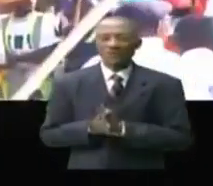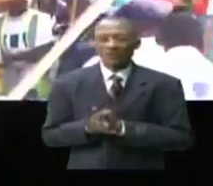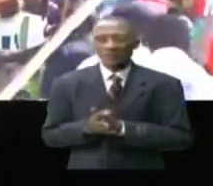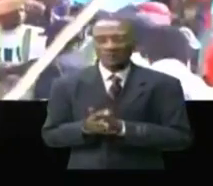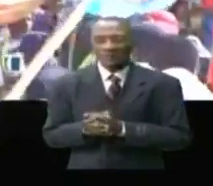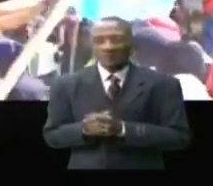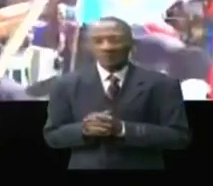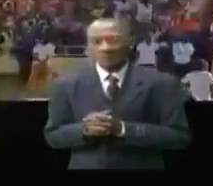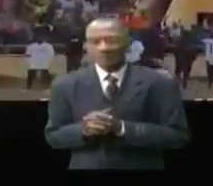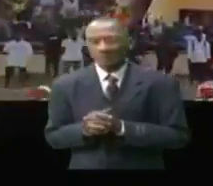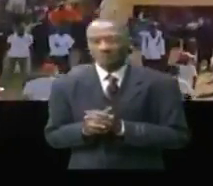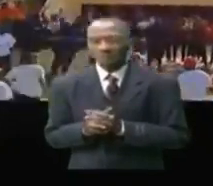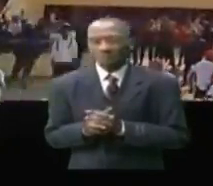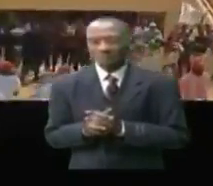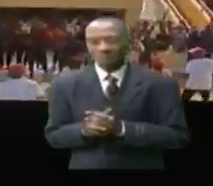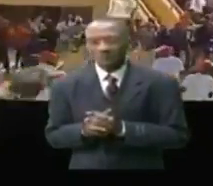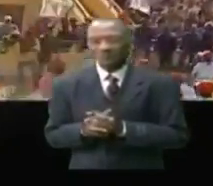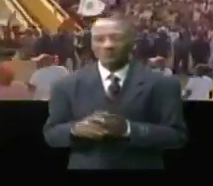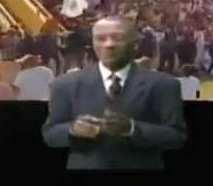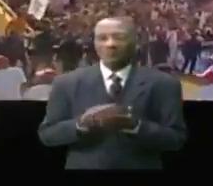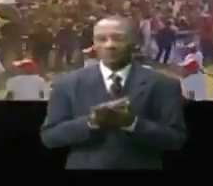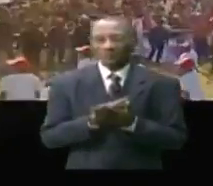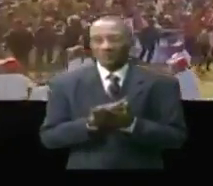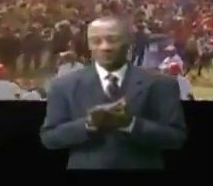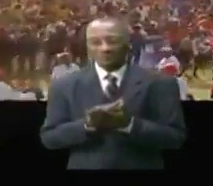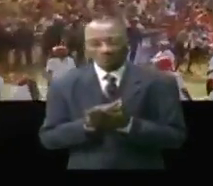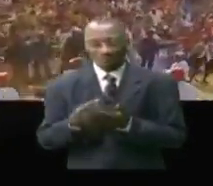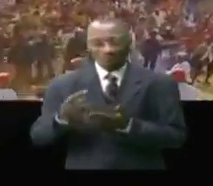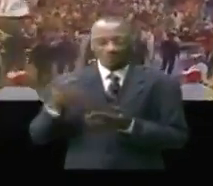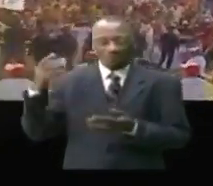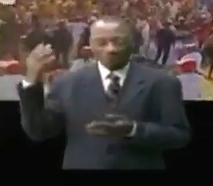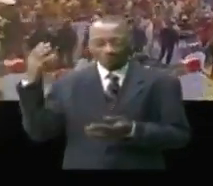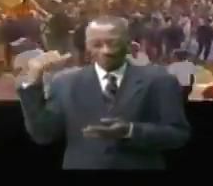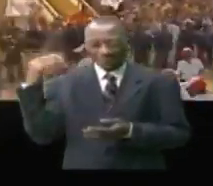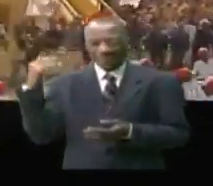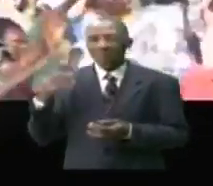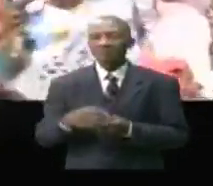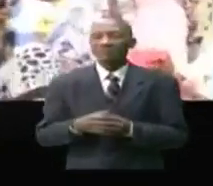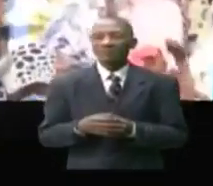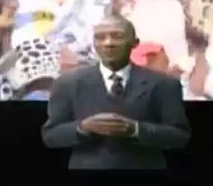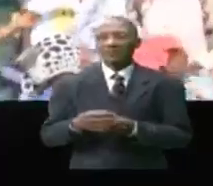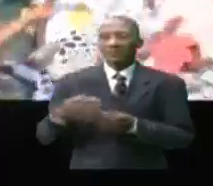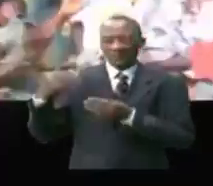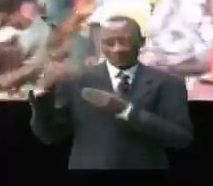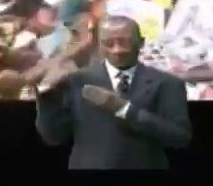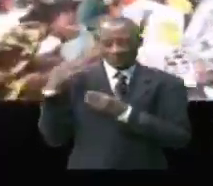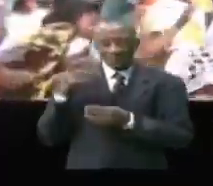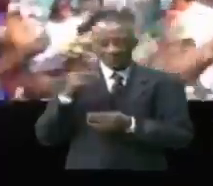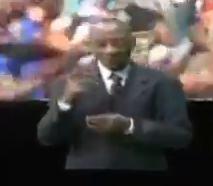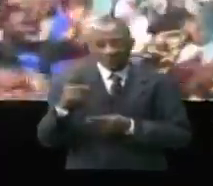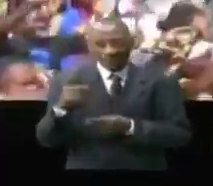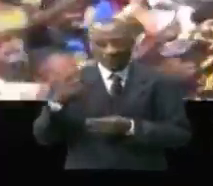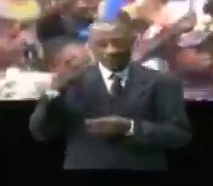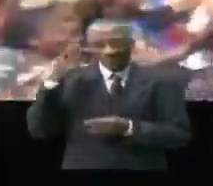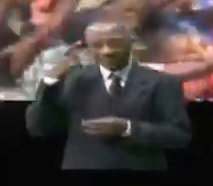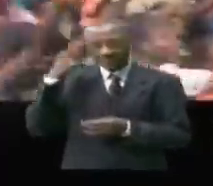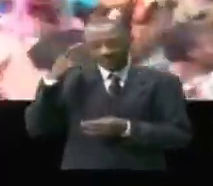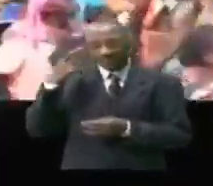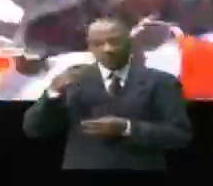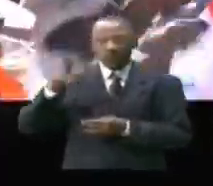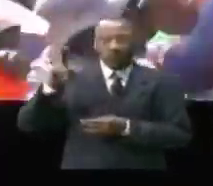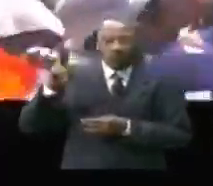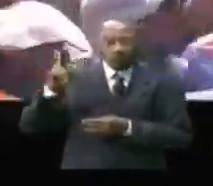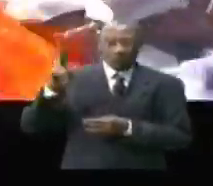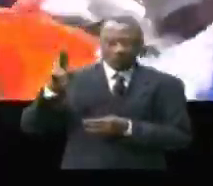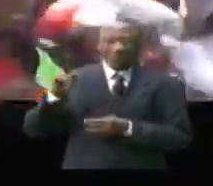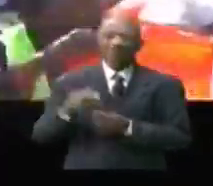au chef de l'État Félix-Antoine Tshisekedi Tshilombo dans la province du Tanganyika. Des milliers de militants des partis politiques, membres de l'Union sacrée